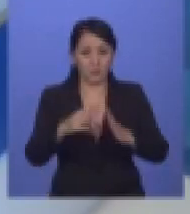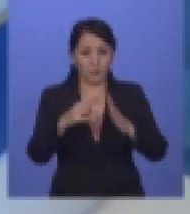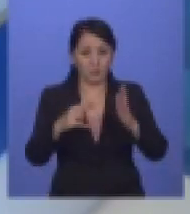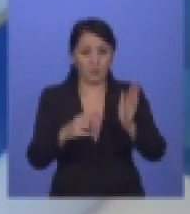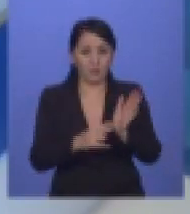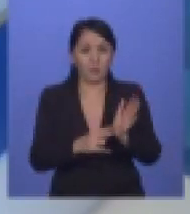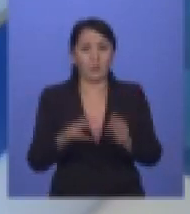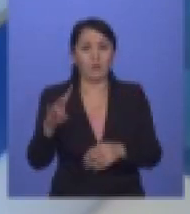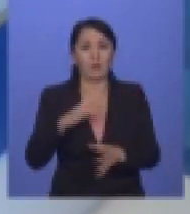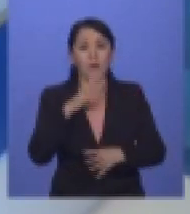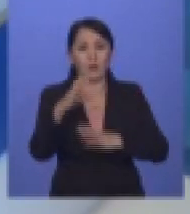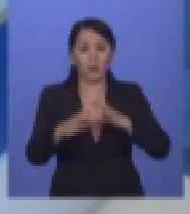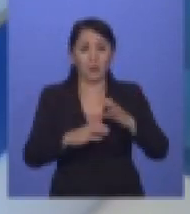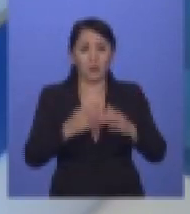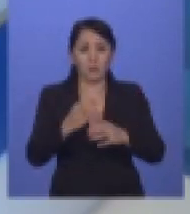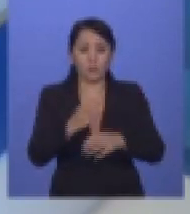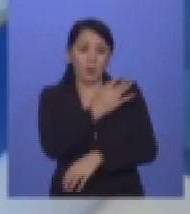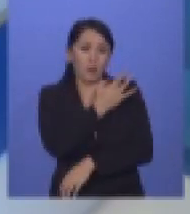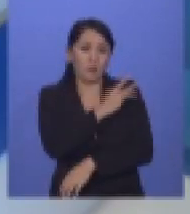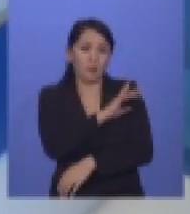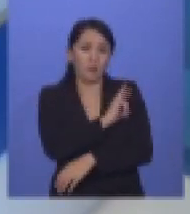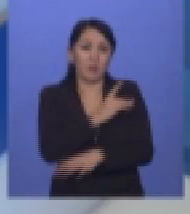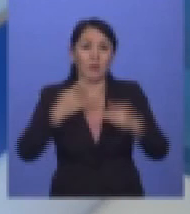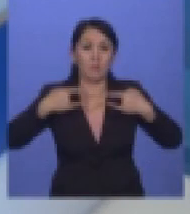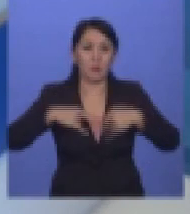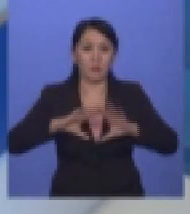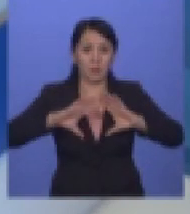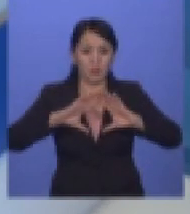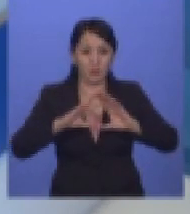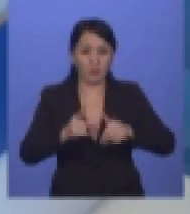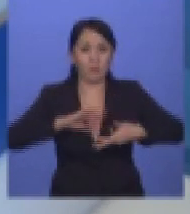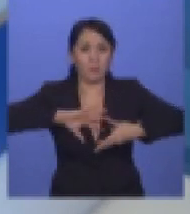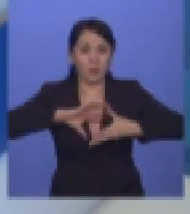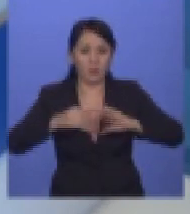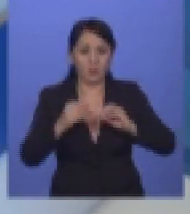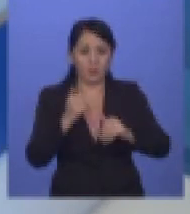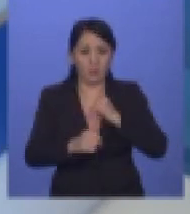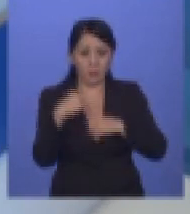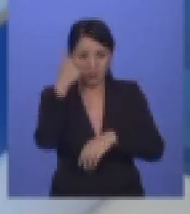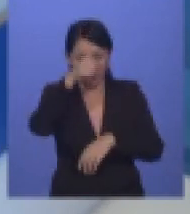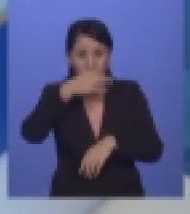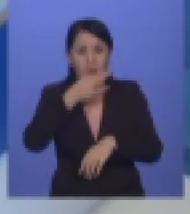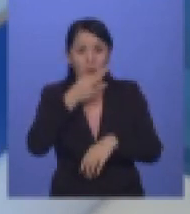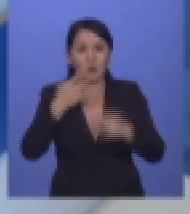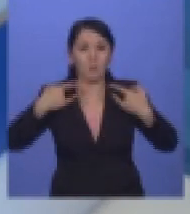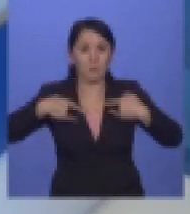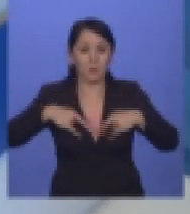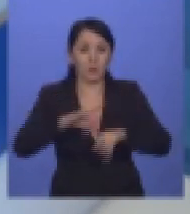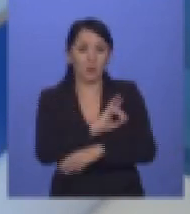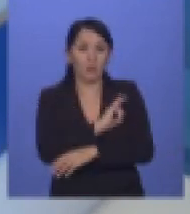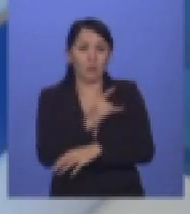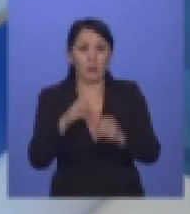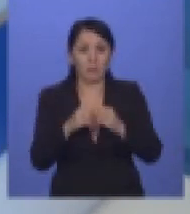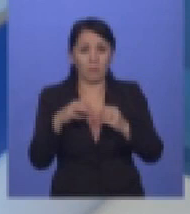17 қараша халықаралық шала туған балалар күні. Әлемдік статистикаға сүйенсек, жыл сайын мерзімінен бұрын дүниеге келетін сәбилер